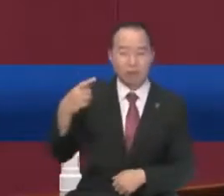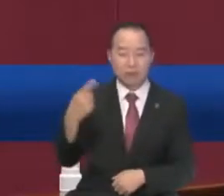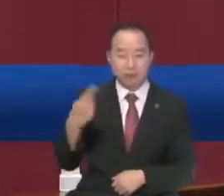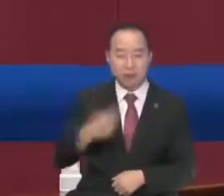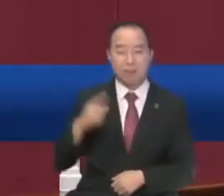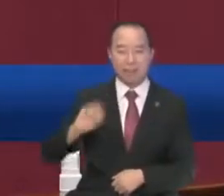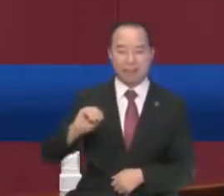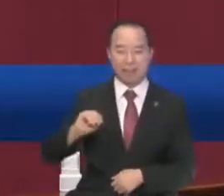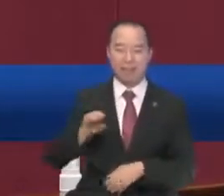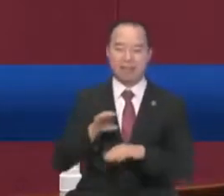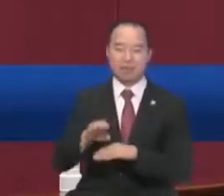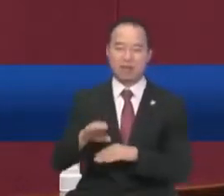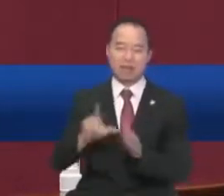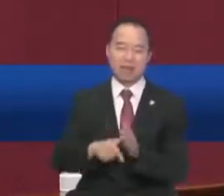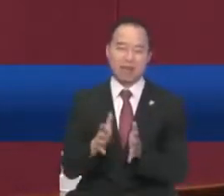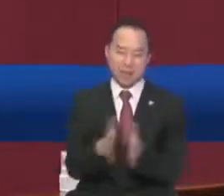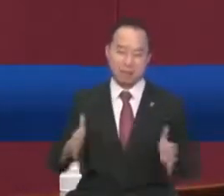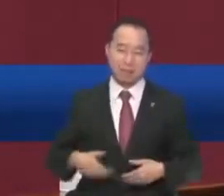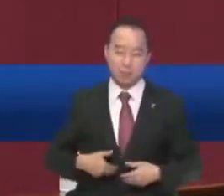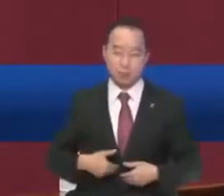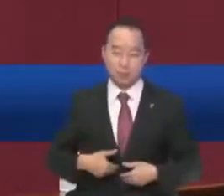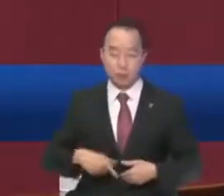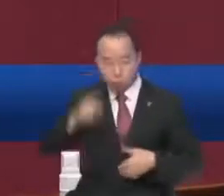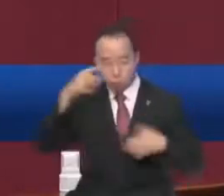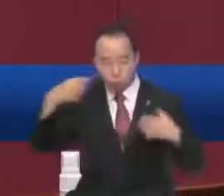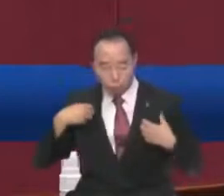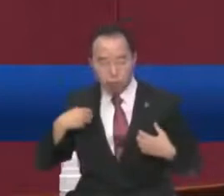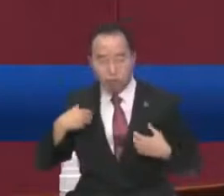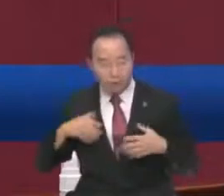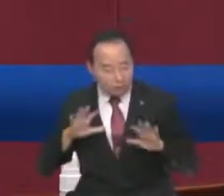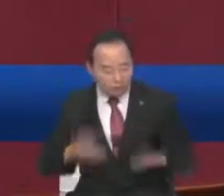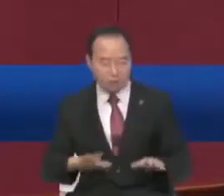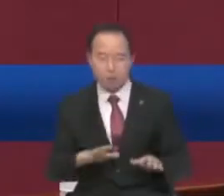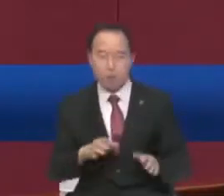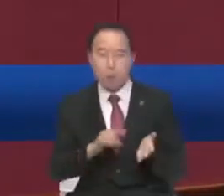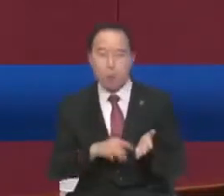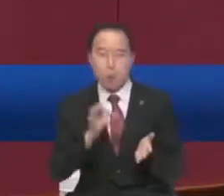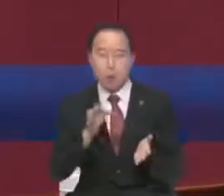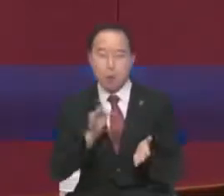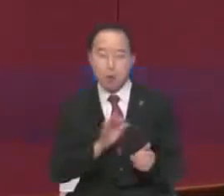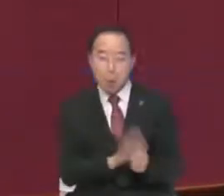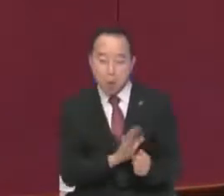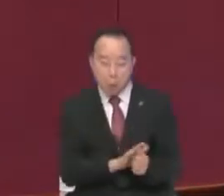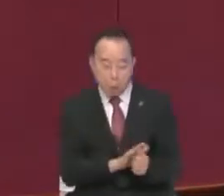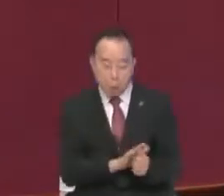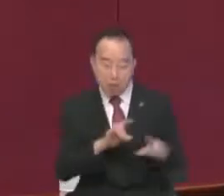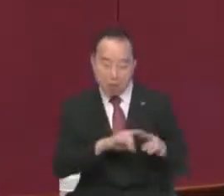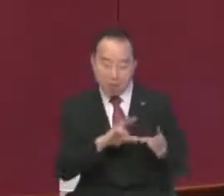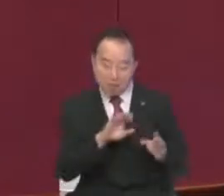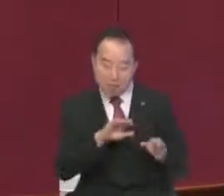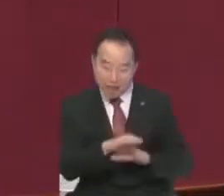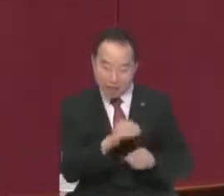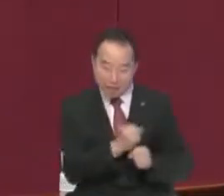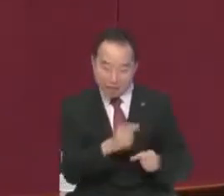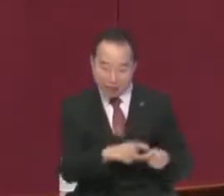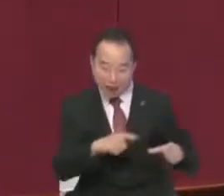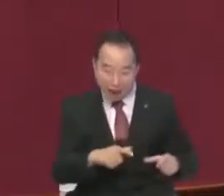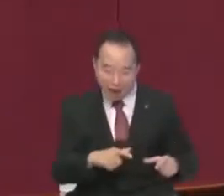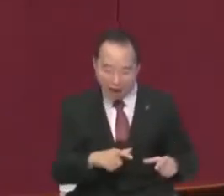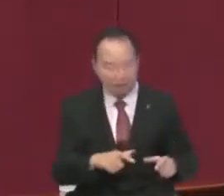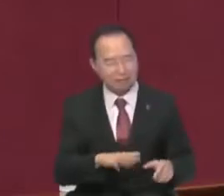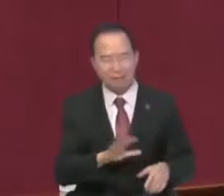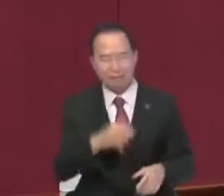보조금 지원에서 친환경 자동차 생산 대수 늘리는 방식으로는 탄소 저감은커녕 기업의 혁신마저 지체시킬